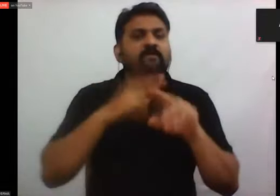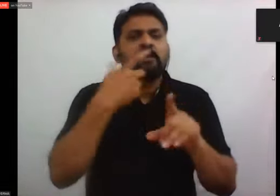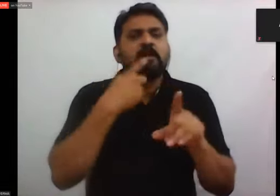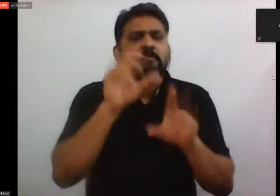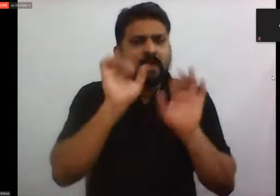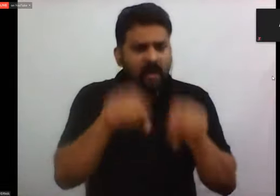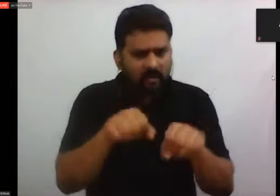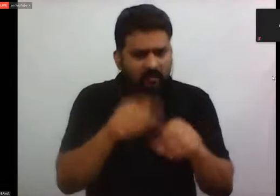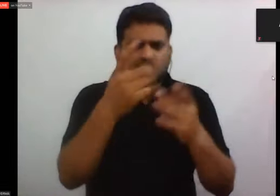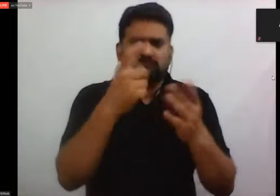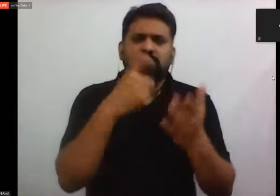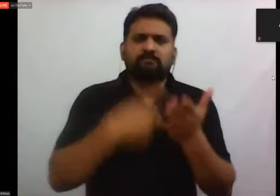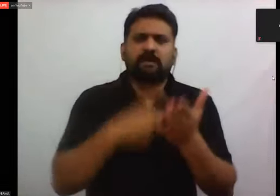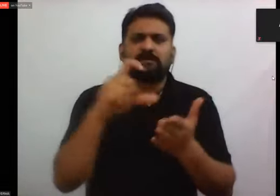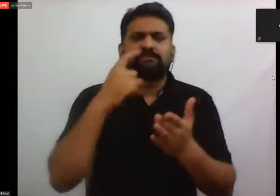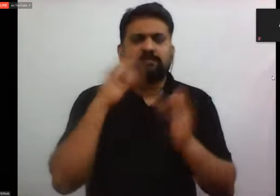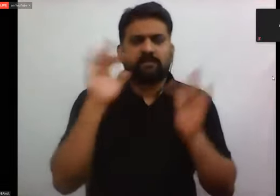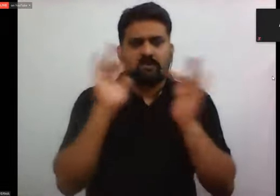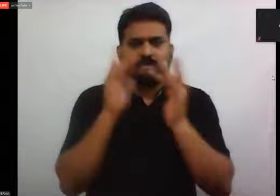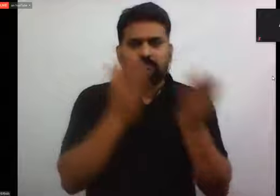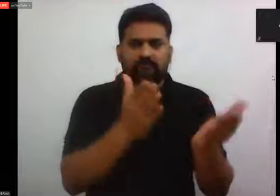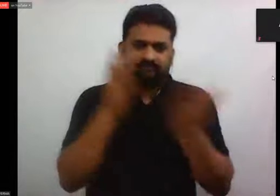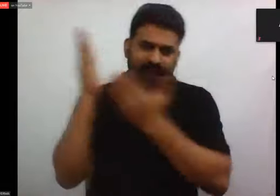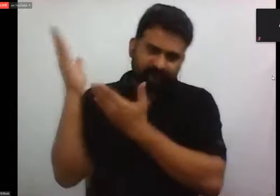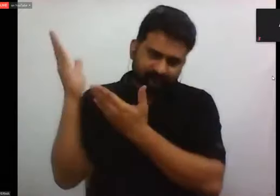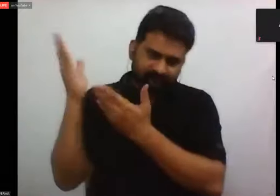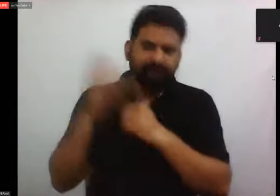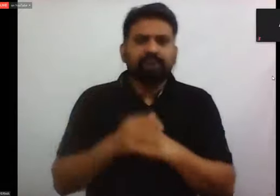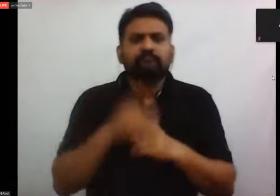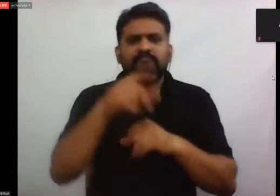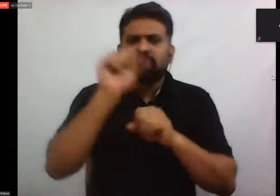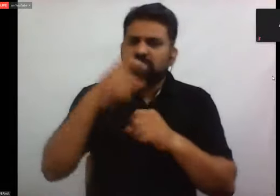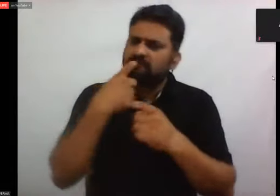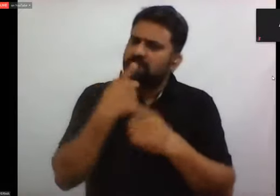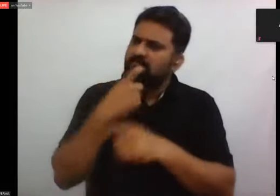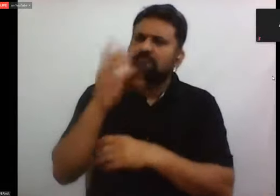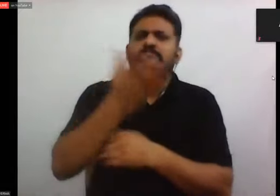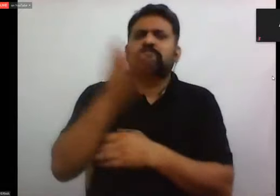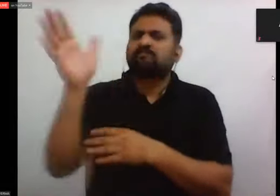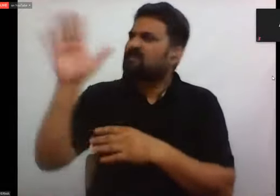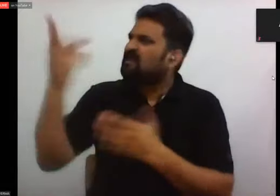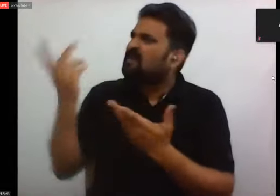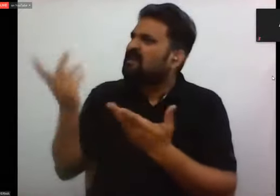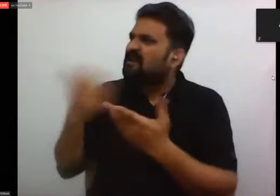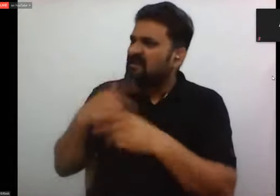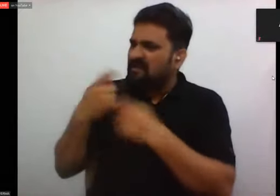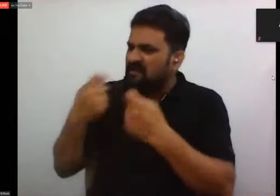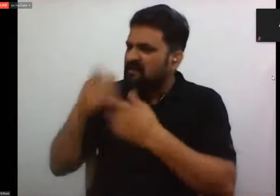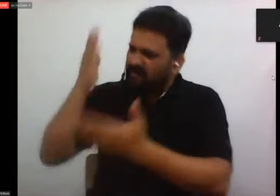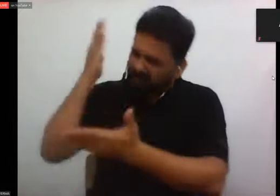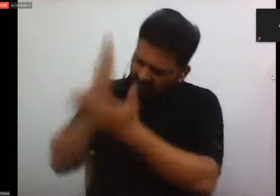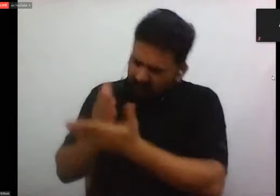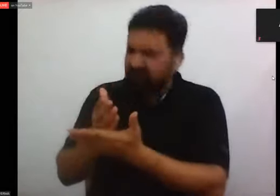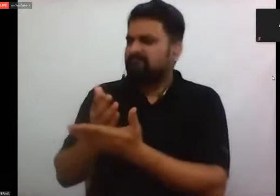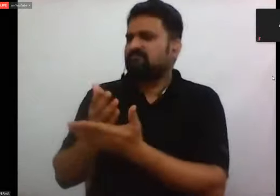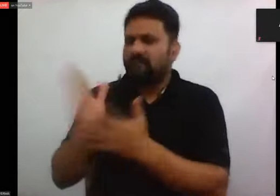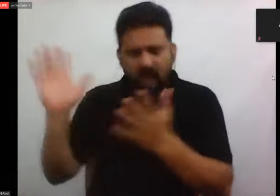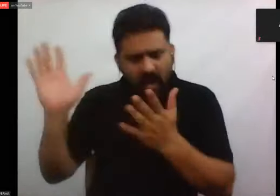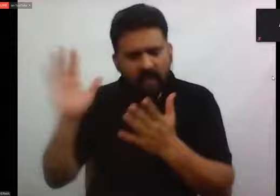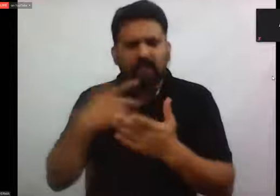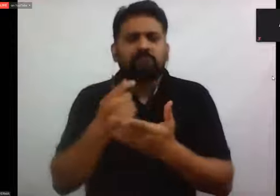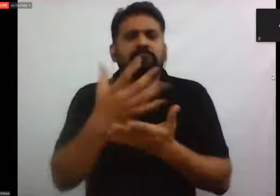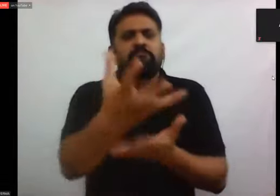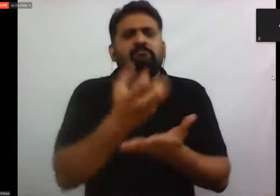प्लीज आरसीआई को कॉन्टेक्ट करिए और आप उनको कहिए कि वो इन सब खर्चों को बंद करें, तो हम भी आपसे पैसे नहीं